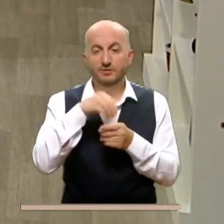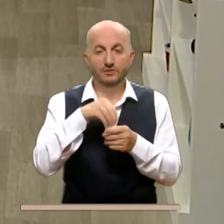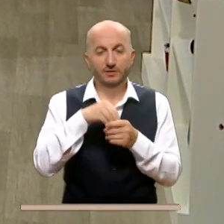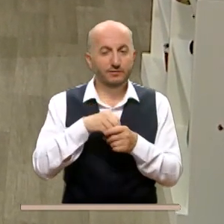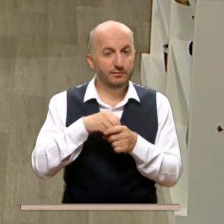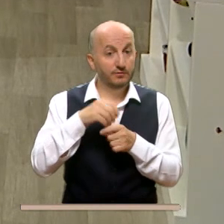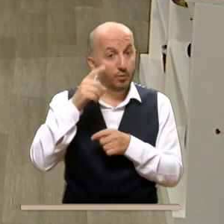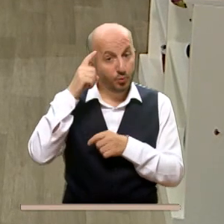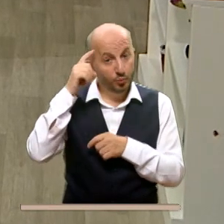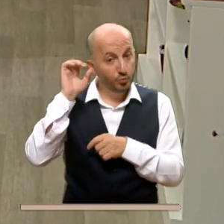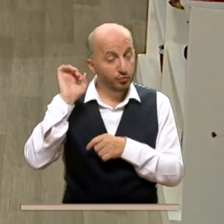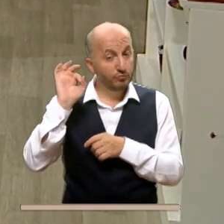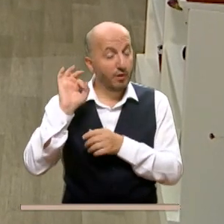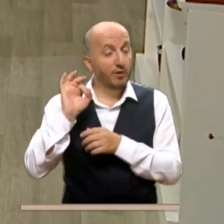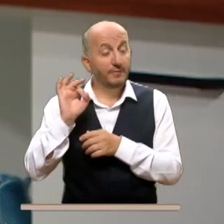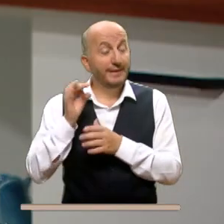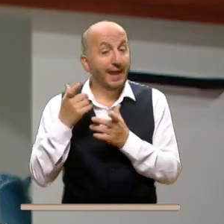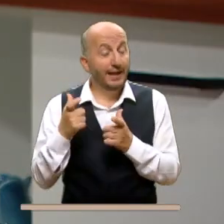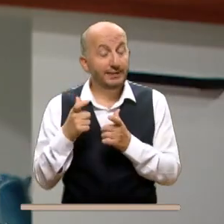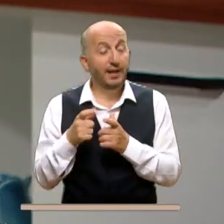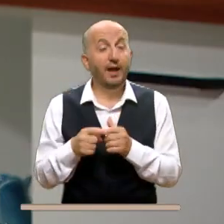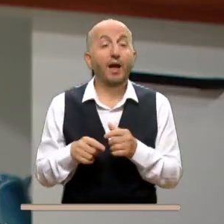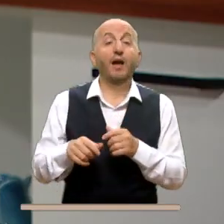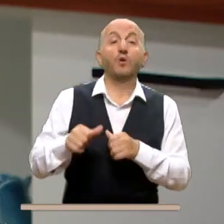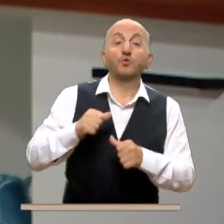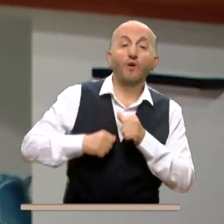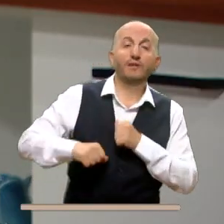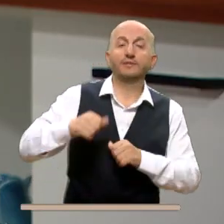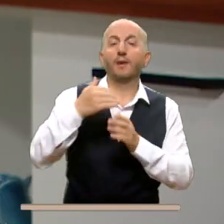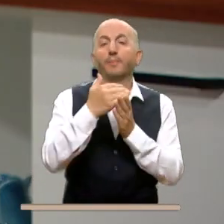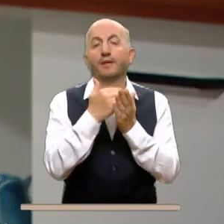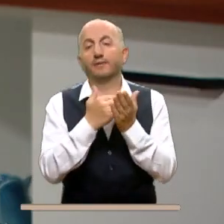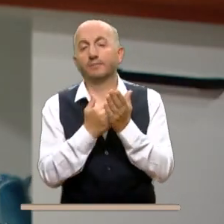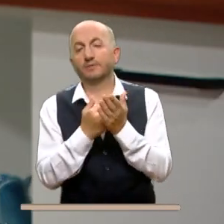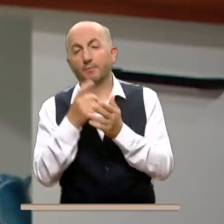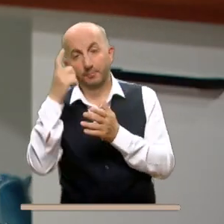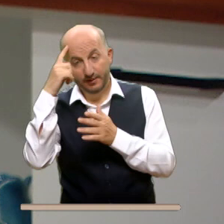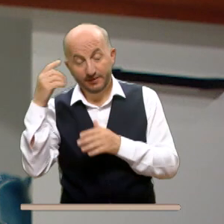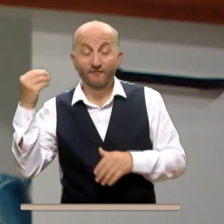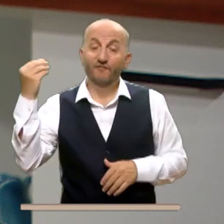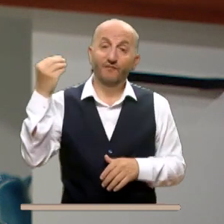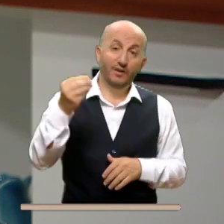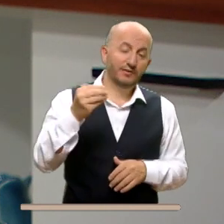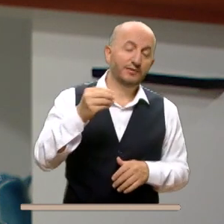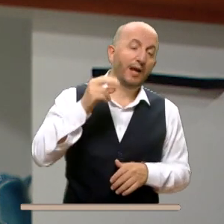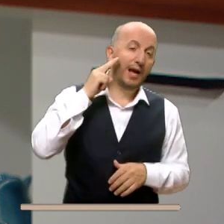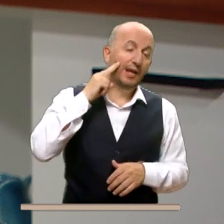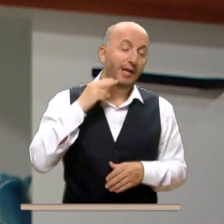bilgelik nerede? Yani, siz aslında akademik planlamanızda tam olarak bilgiyi veriyorsunuz ama bilgeliği de sunan